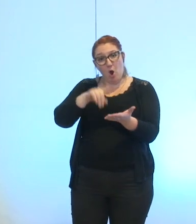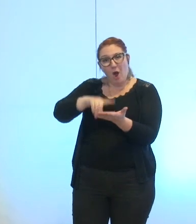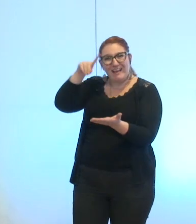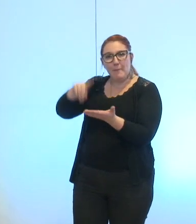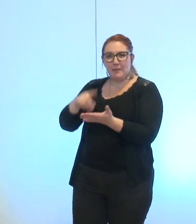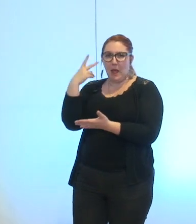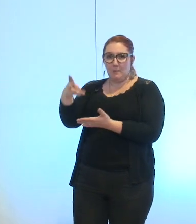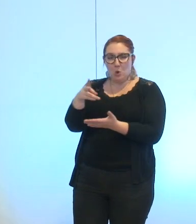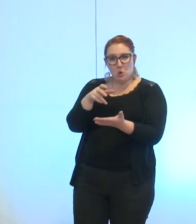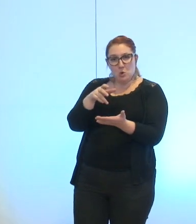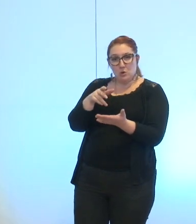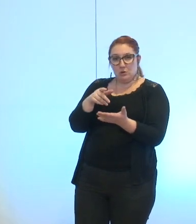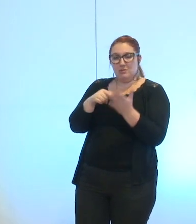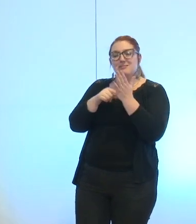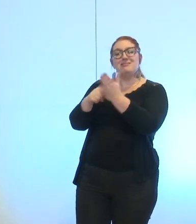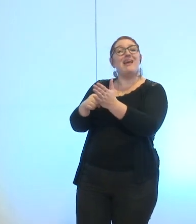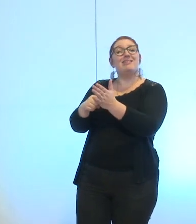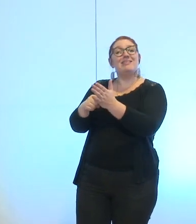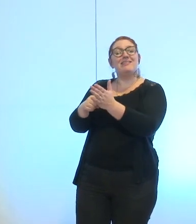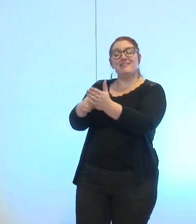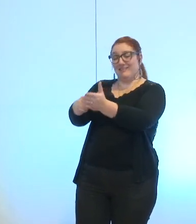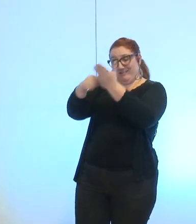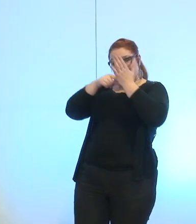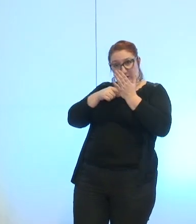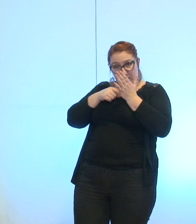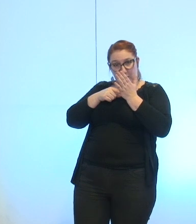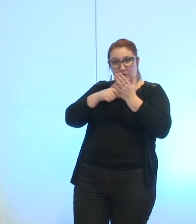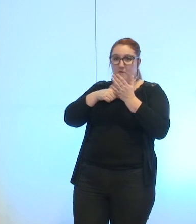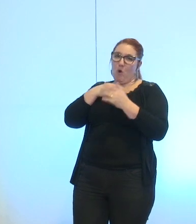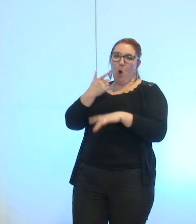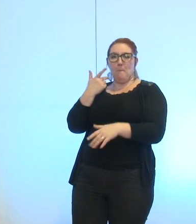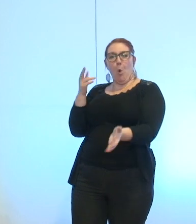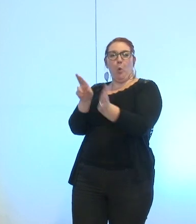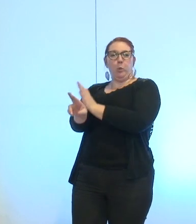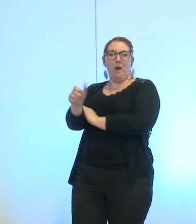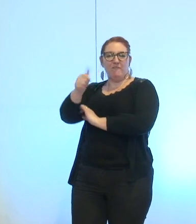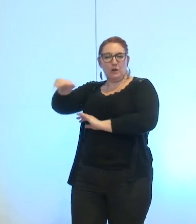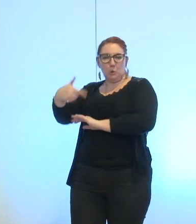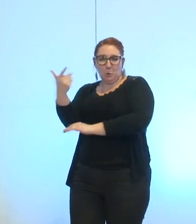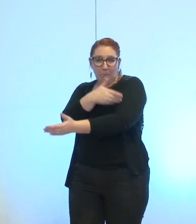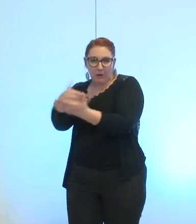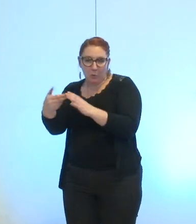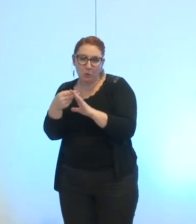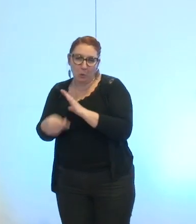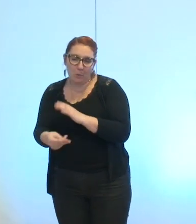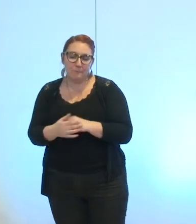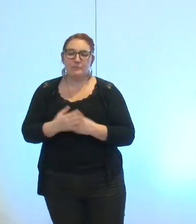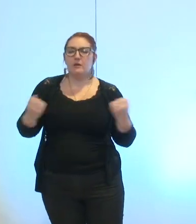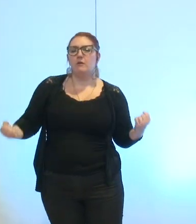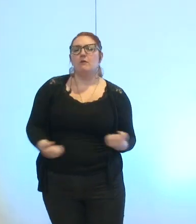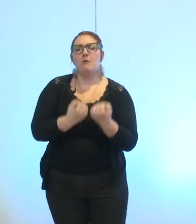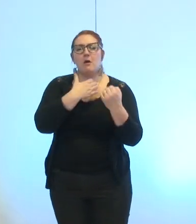des dettes qui nous sont des à hauteur de 1,2 million d'euros et et puis pendant la campagne des municipales nous avons eu le